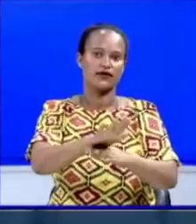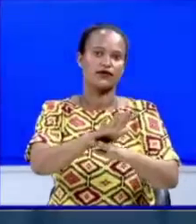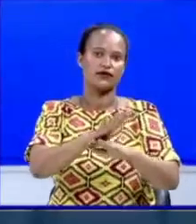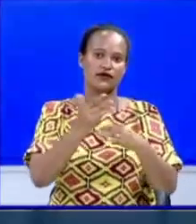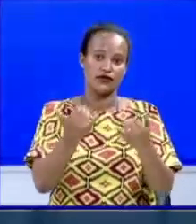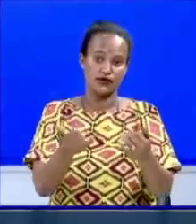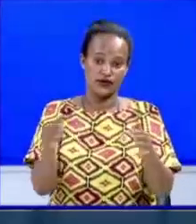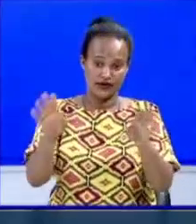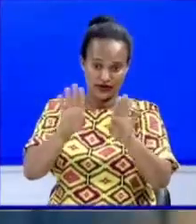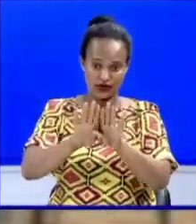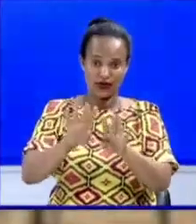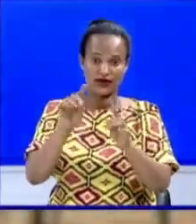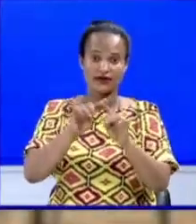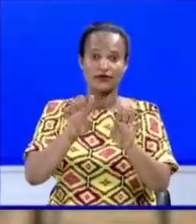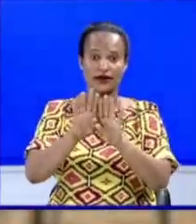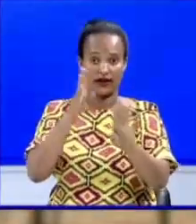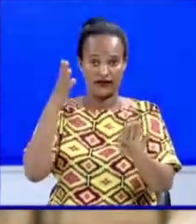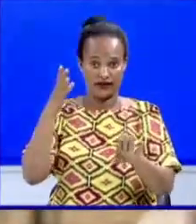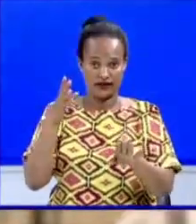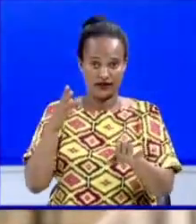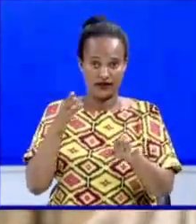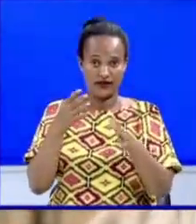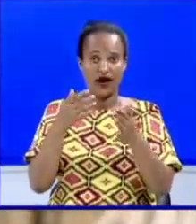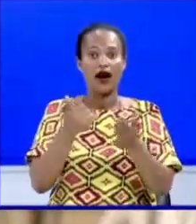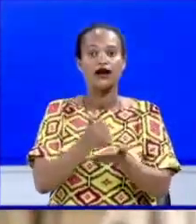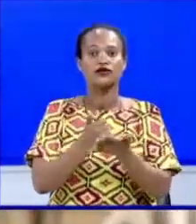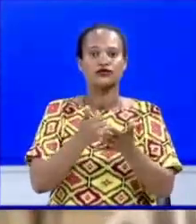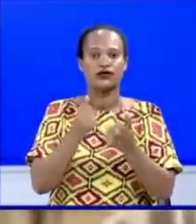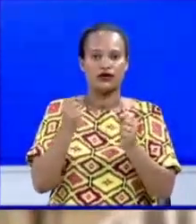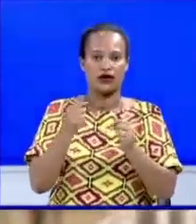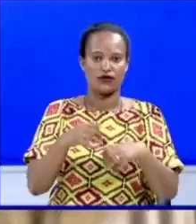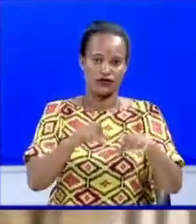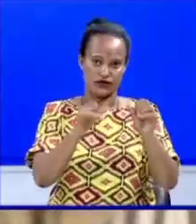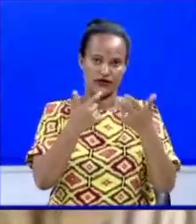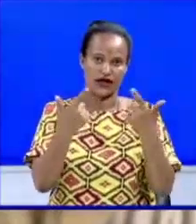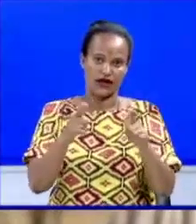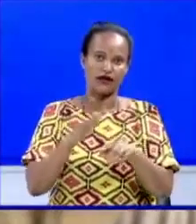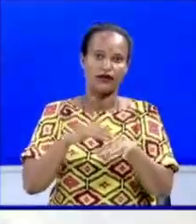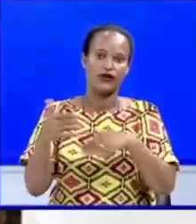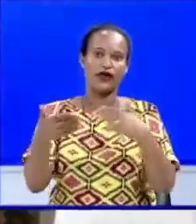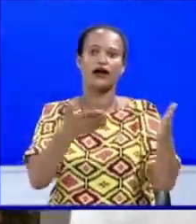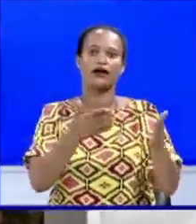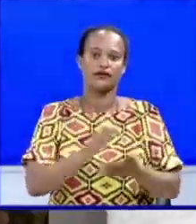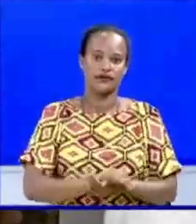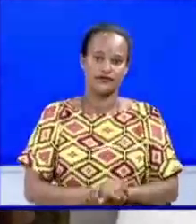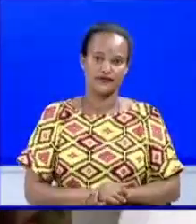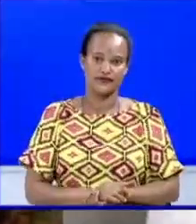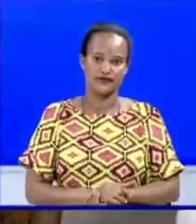ትዕፅዋስ ካብ ለይተኸፈተ ግዜ ሓገዞ ኣጠናኺሮ ክቕፅል በዘጋጣሚ ፃውዒተ ይቐርብ።